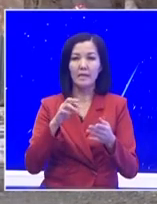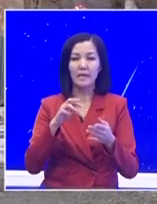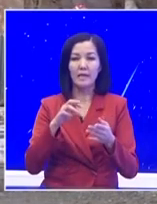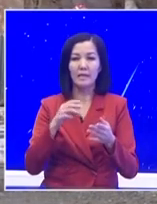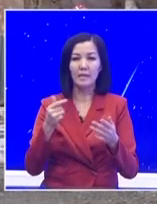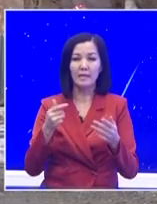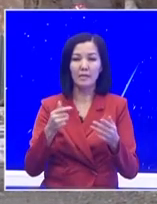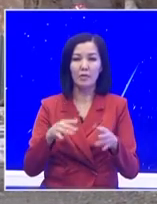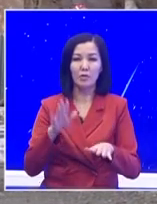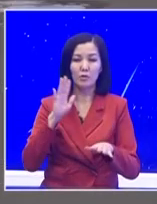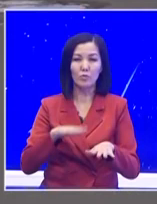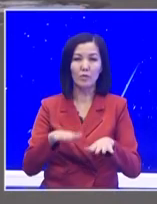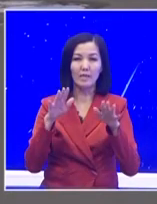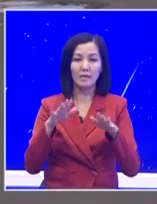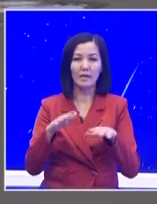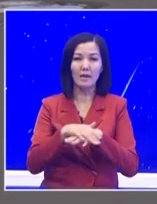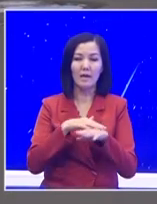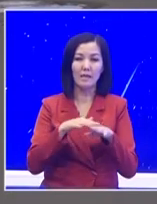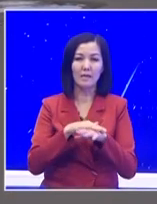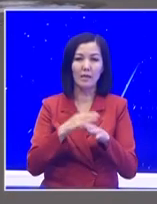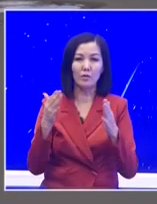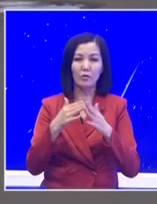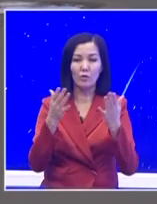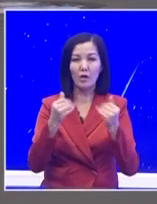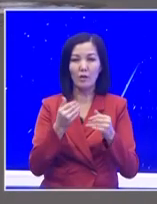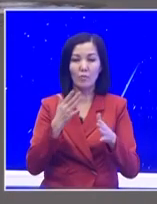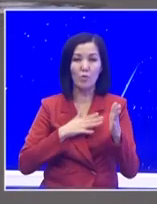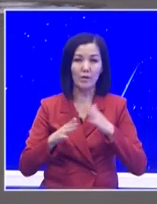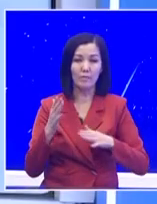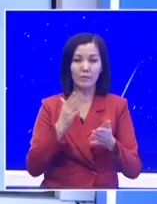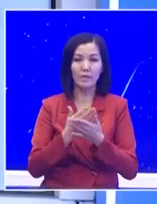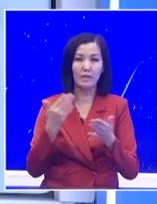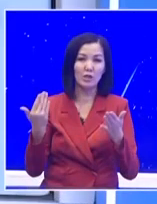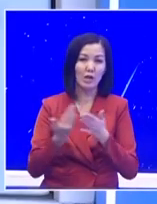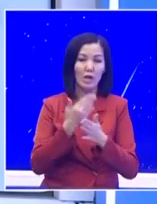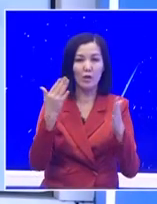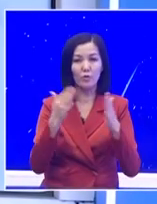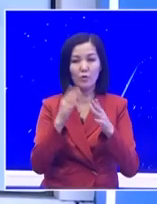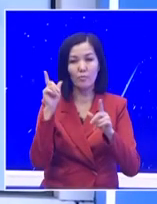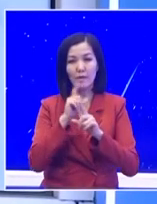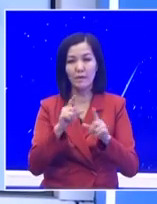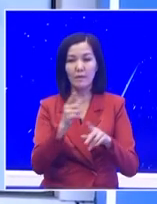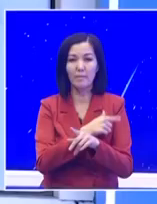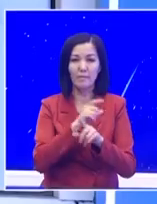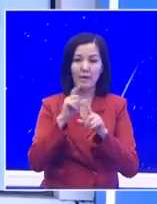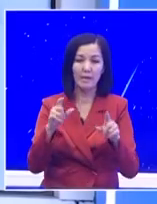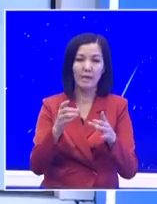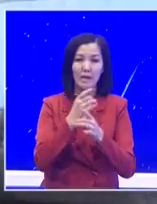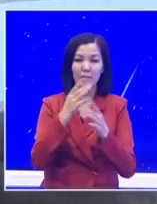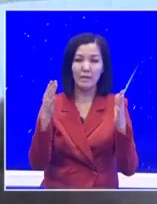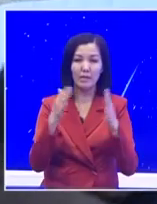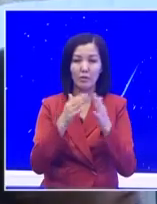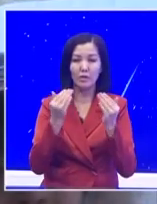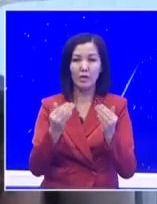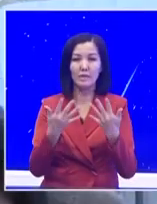тартқан елдің еңсесі көтеріліп, алды шаңырақ алып, шаттанып жатты. Заманауи үйлер, мектеп, емхана, мәдениет үйі.